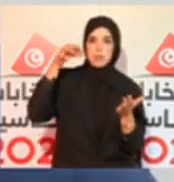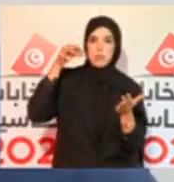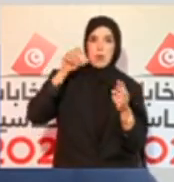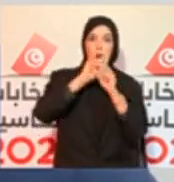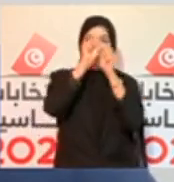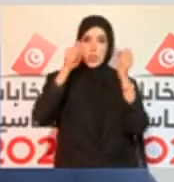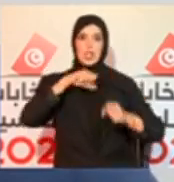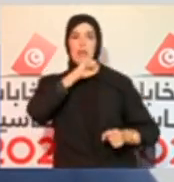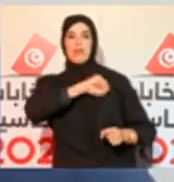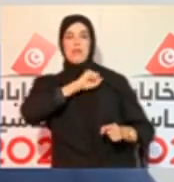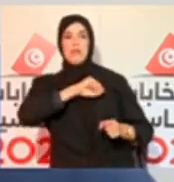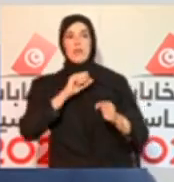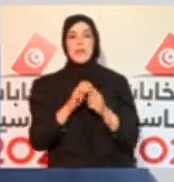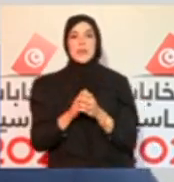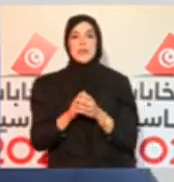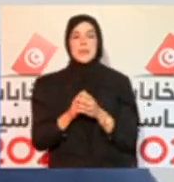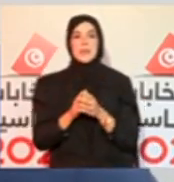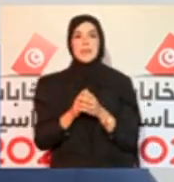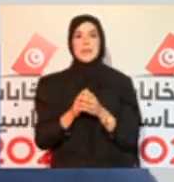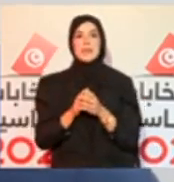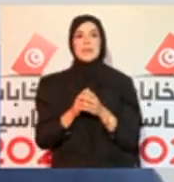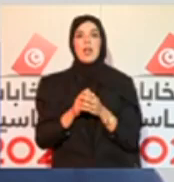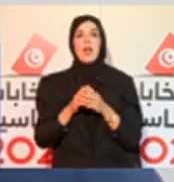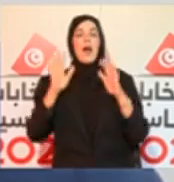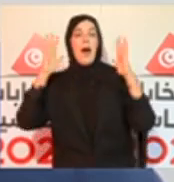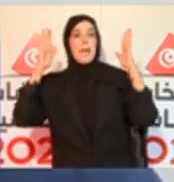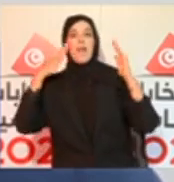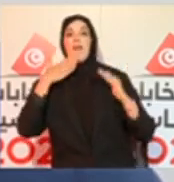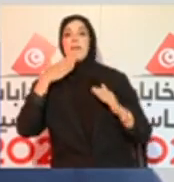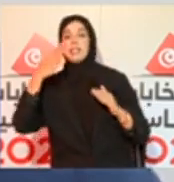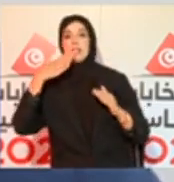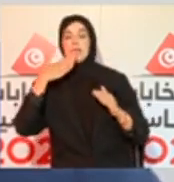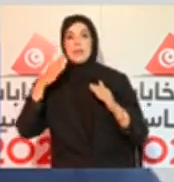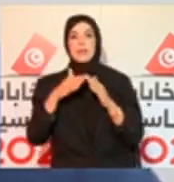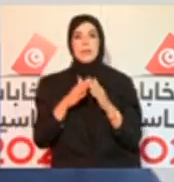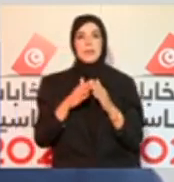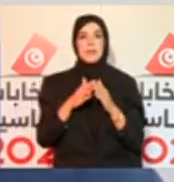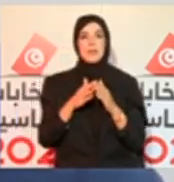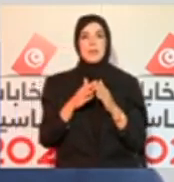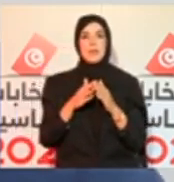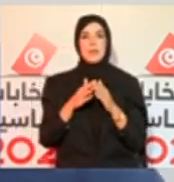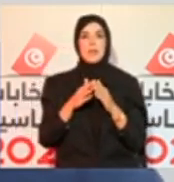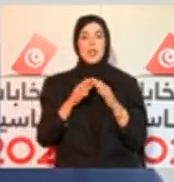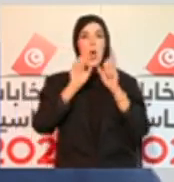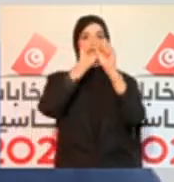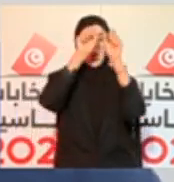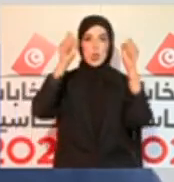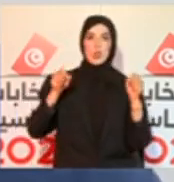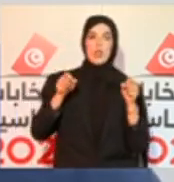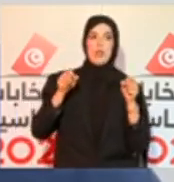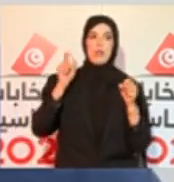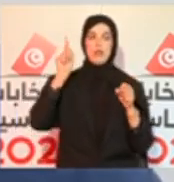الكنديه و يعطيهم الصحه لو خيان معناها في سلطات